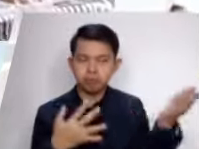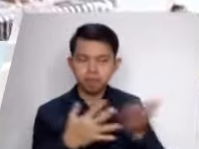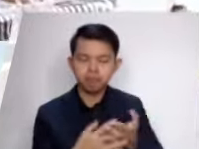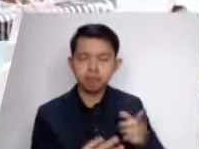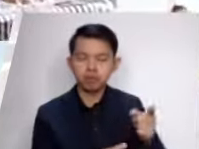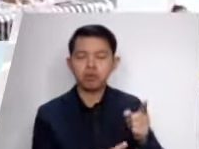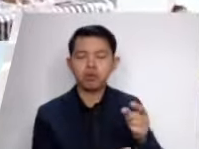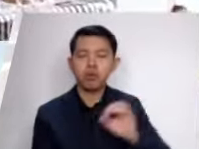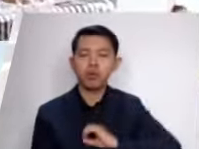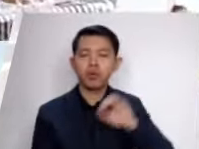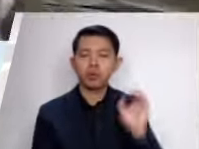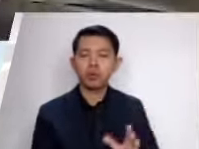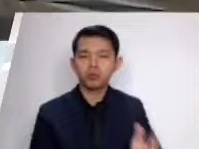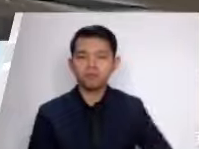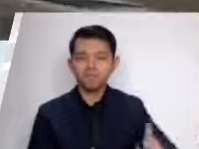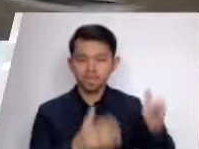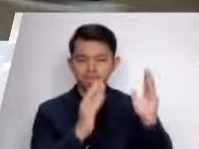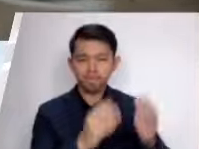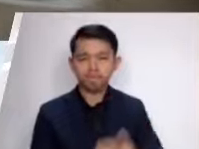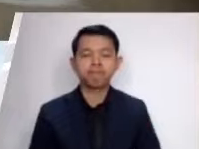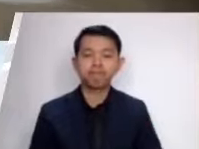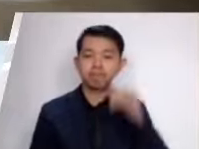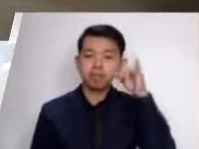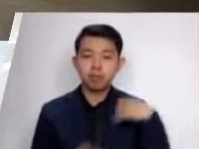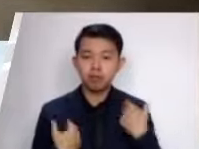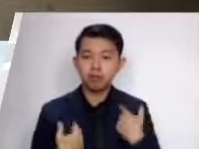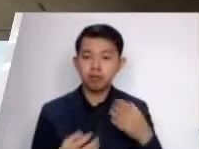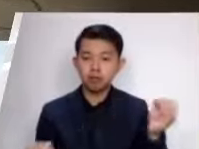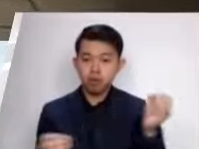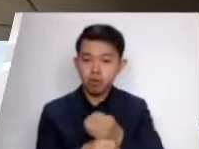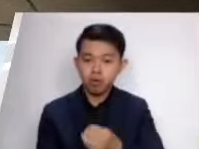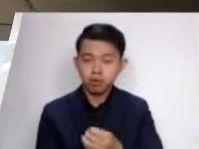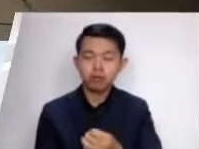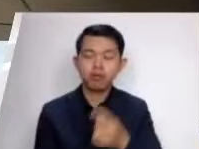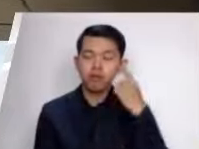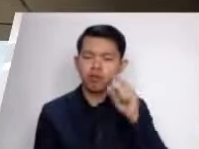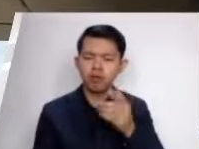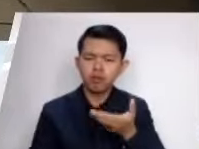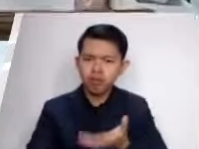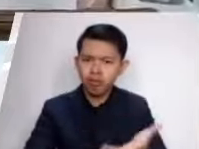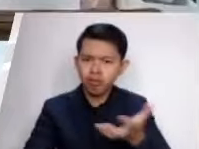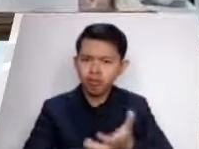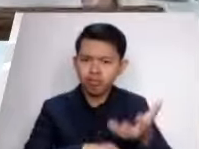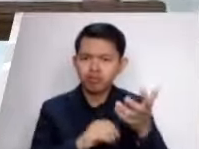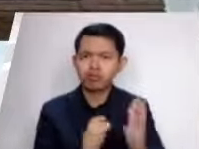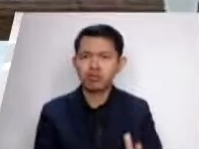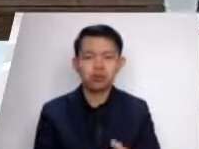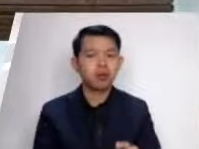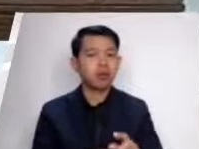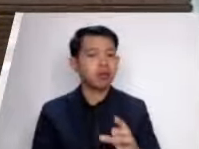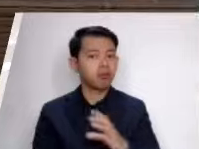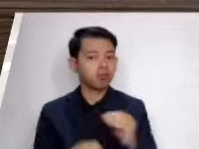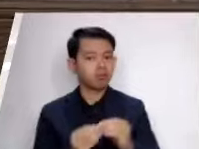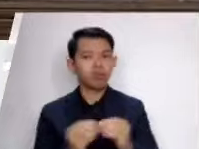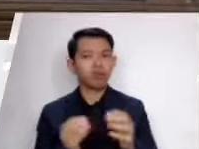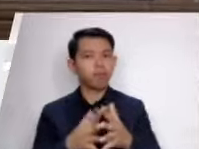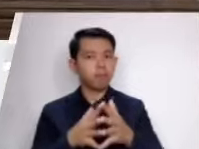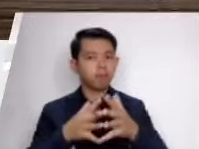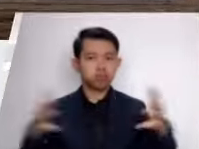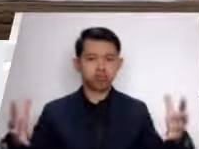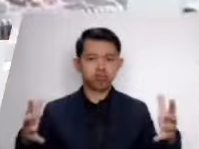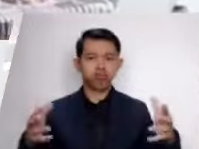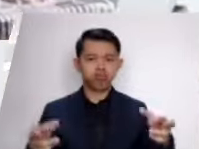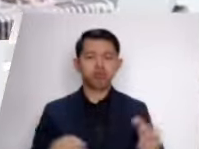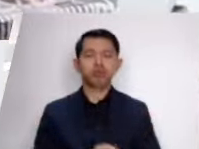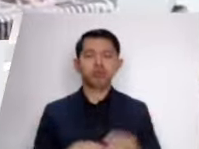na umano'y opisina ng mga scammer na mas malaki kumpara sa unang nadiskubre noong Sabado. Mas malaki yung napasok na